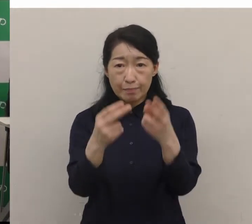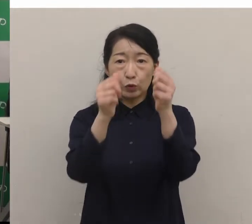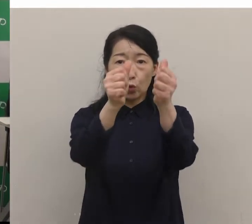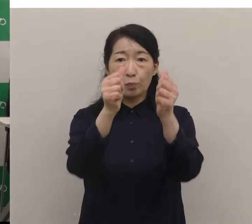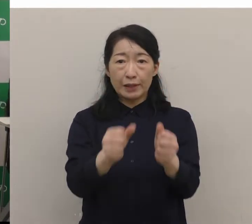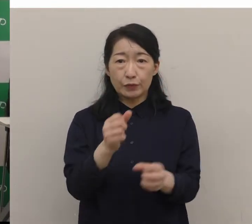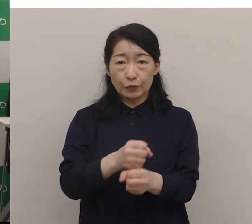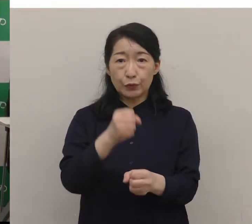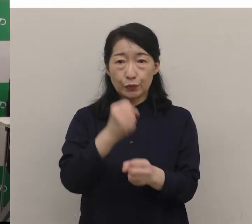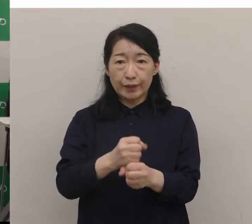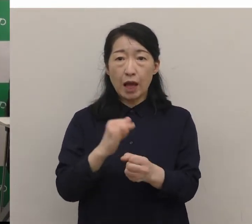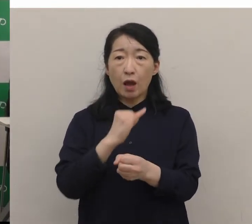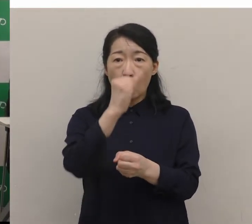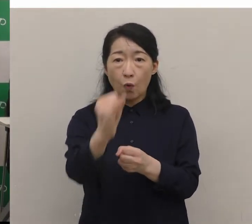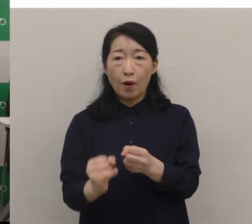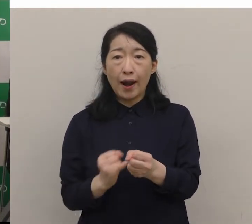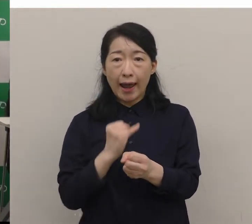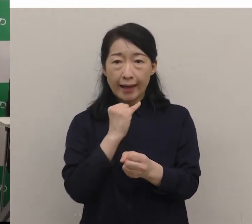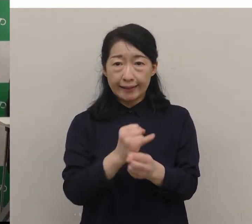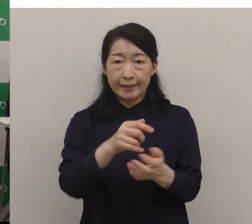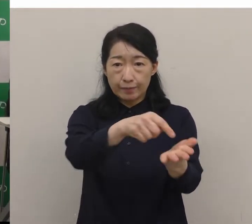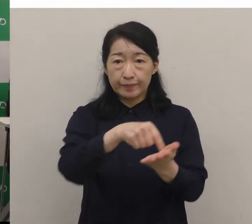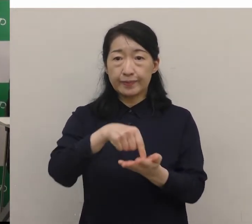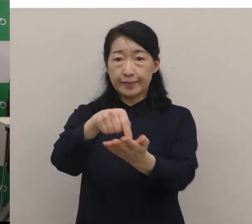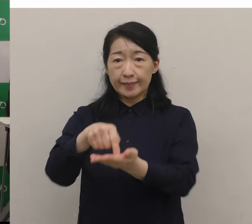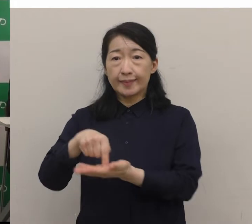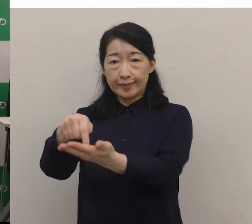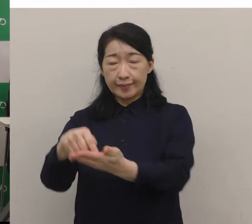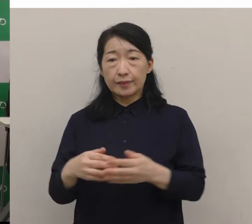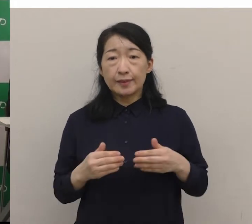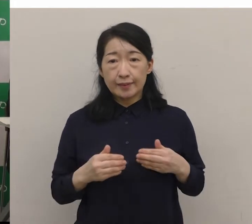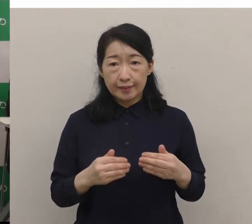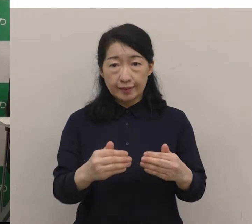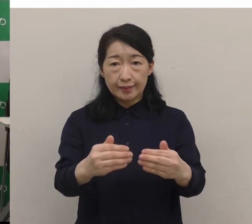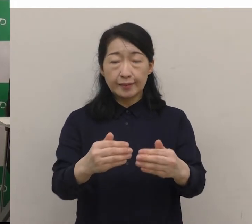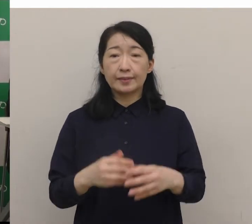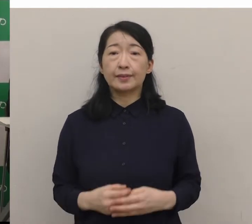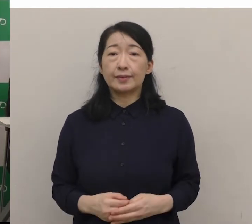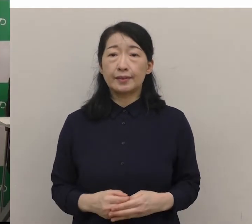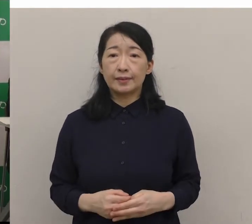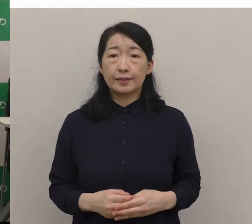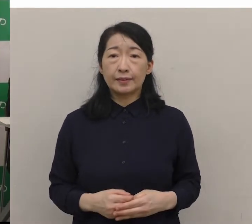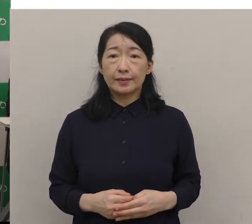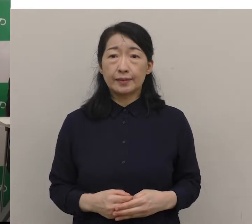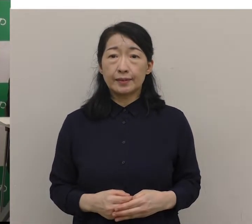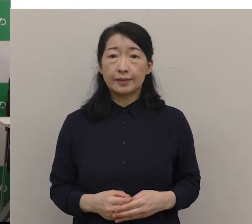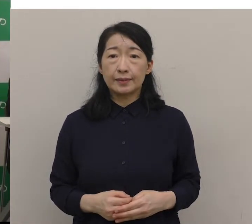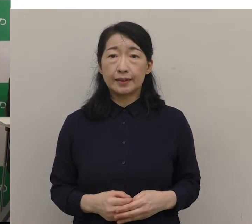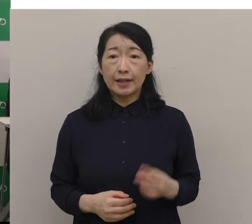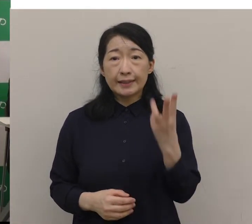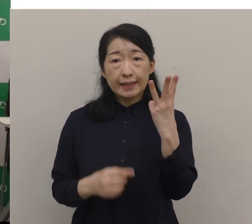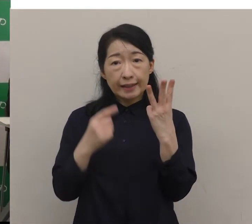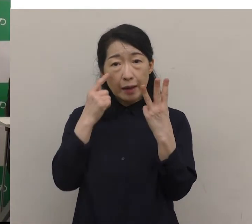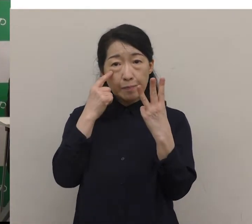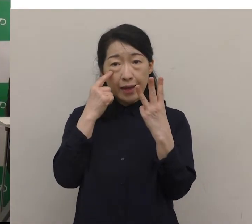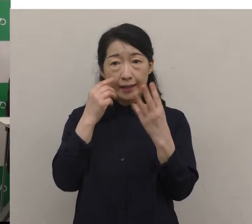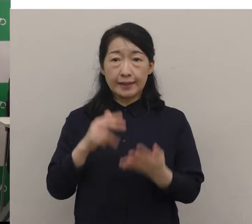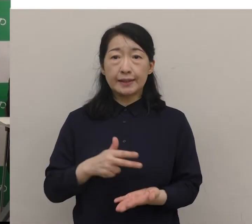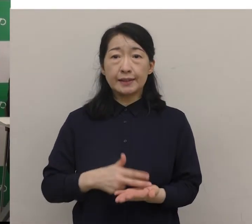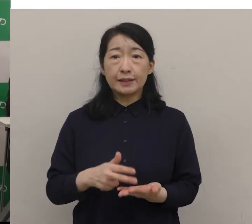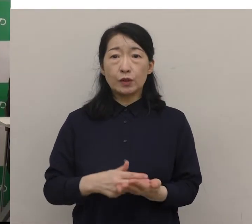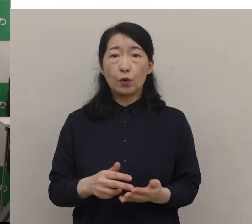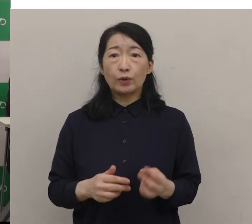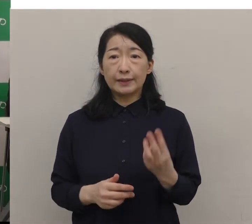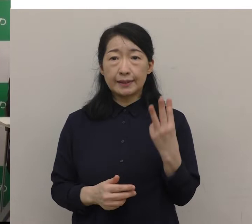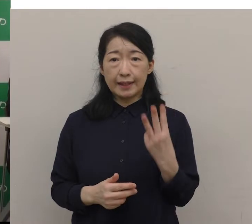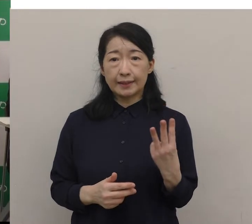で販路開拓を行ってまいります。続きまして3件目、資料3でござい